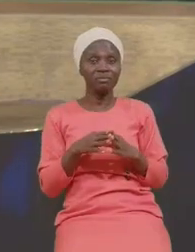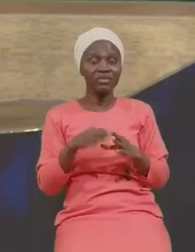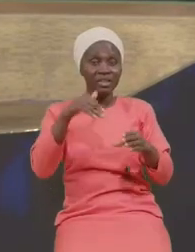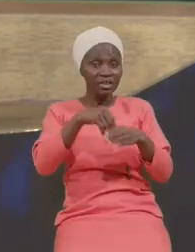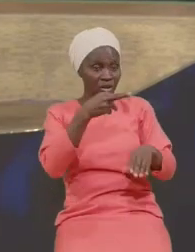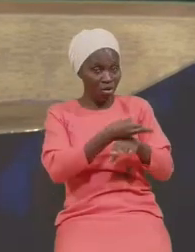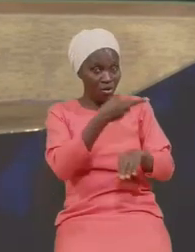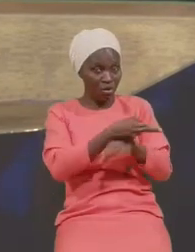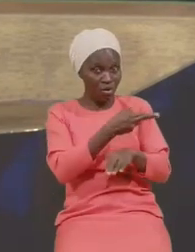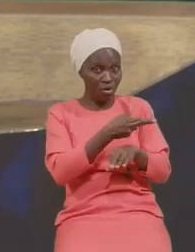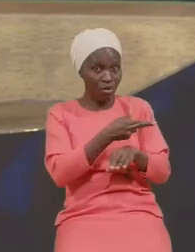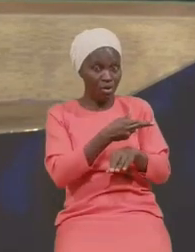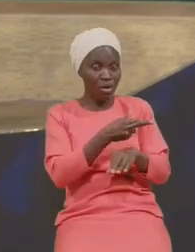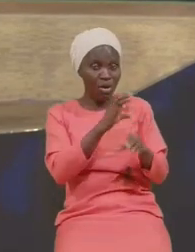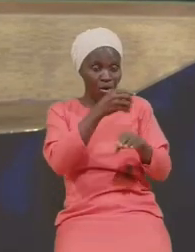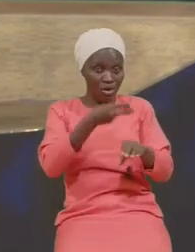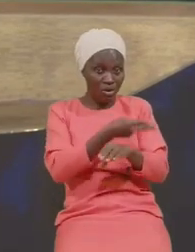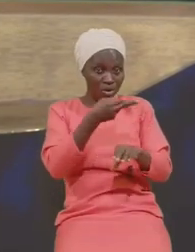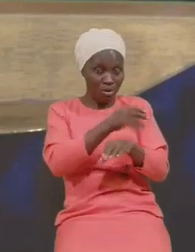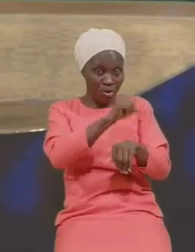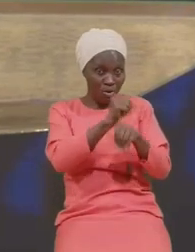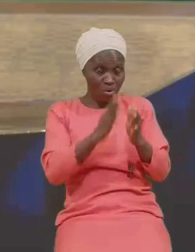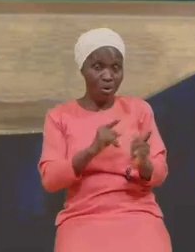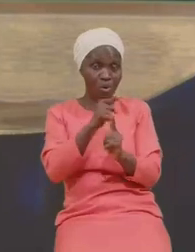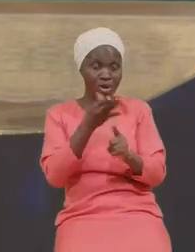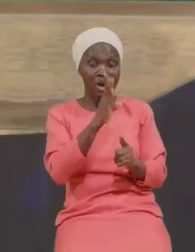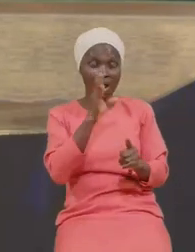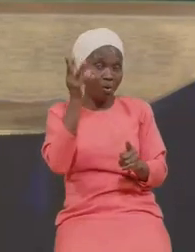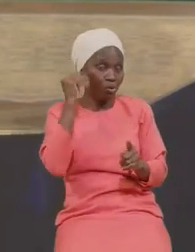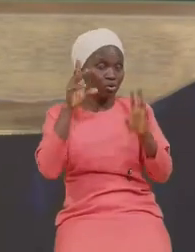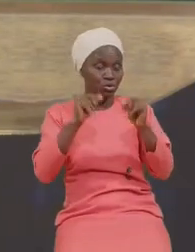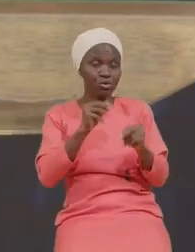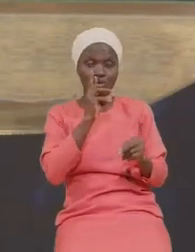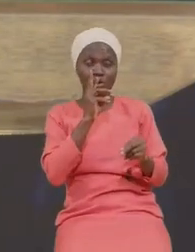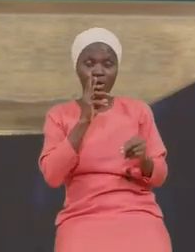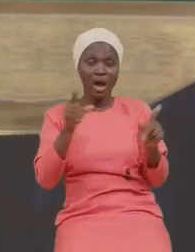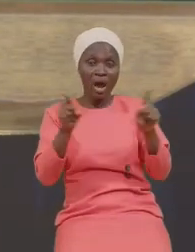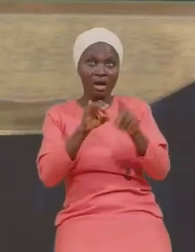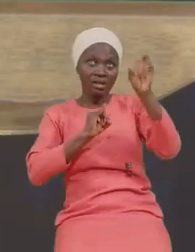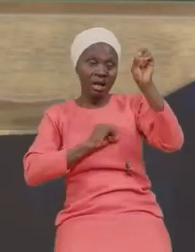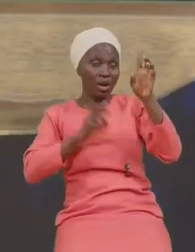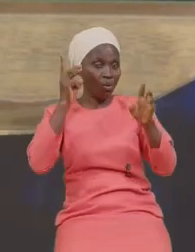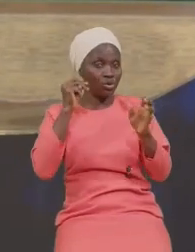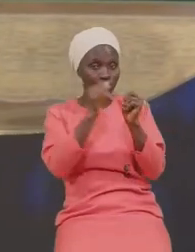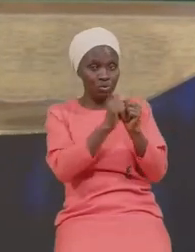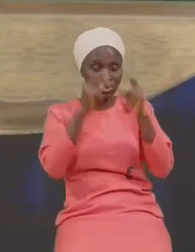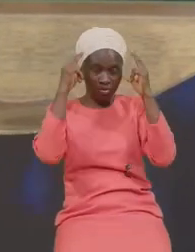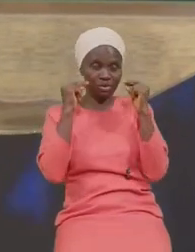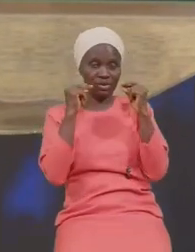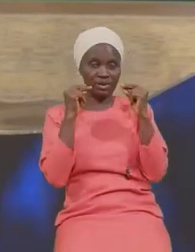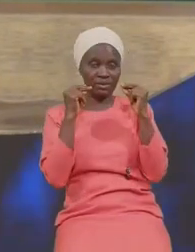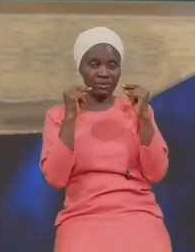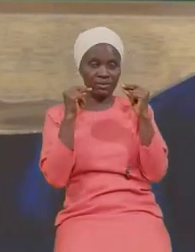n'a pas d'eau et comme j'ai été avec Moïse devant parents qui a dit que tu ne verras plus ma face comme j'ai été avec Moïse